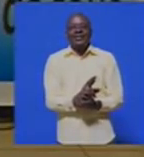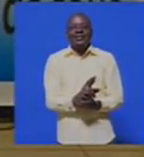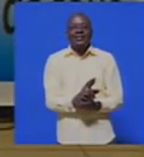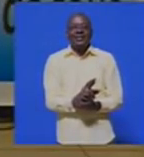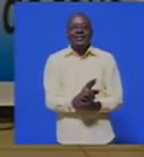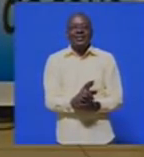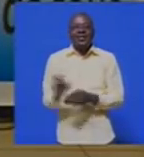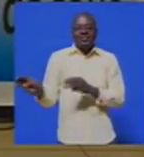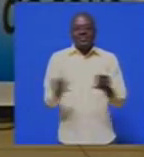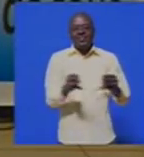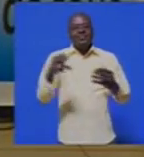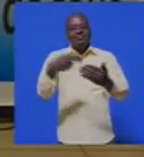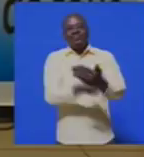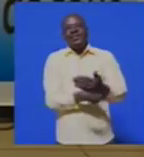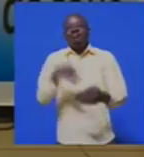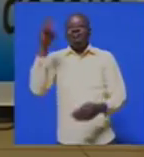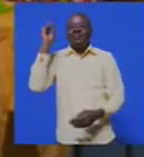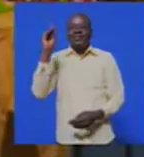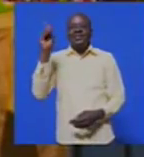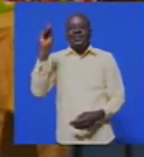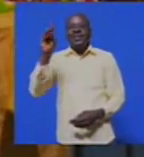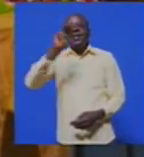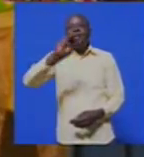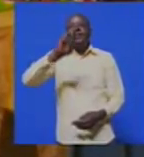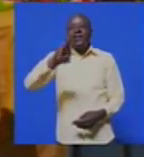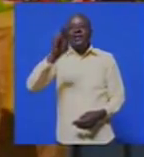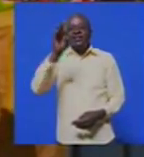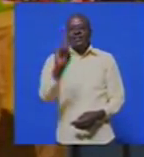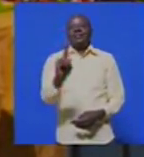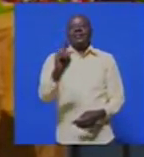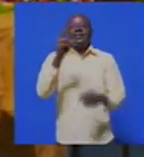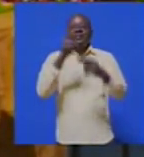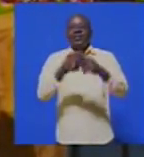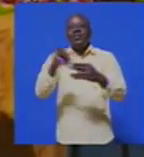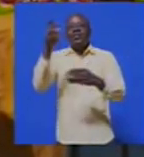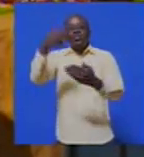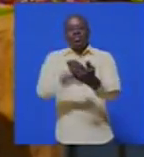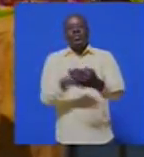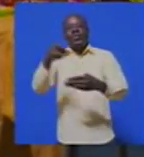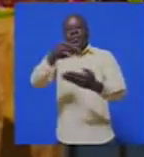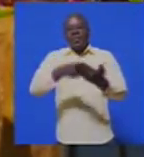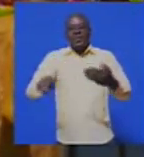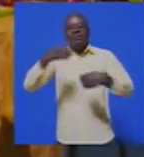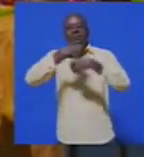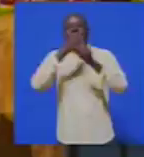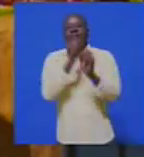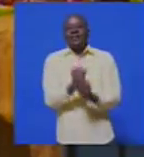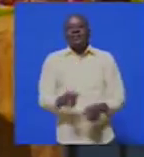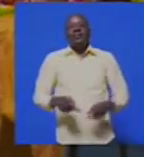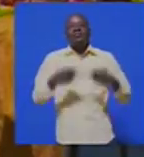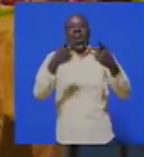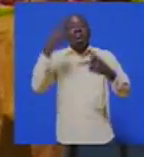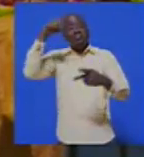Mouvement pour le renouveau démocratique, MRD. C'est le nom du nouveau parti politique dont la création est rendue publique ce samedi